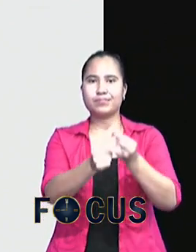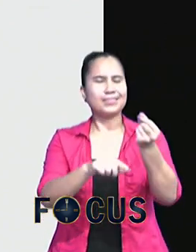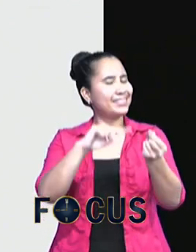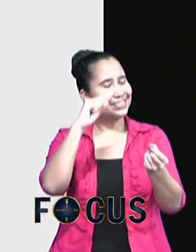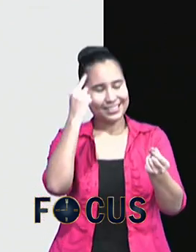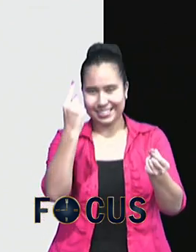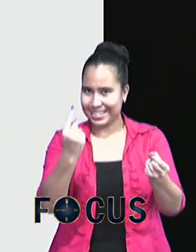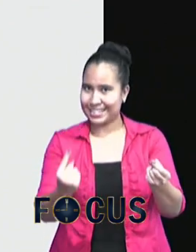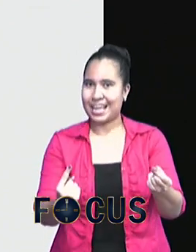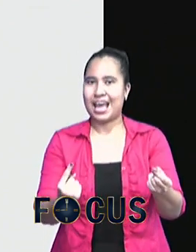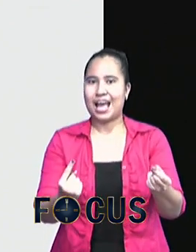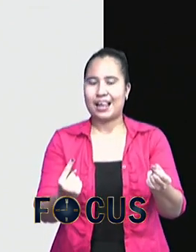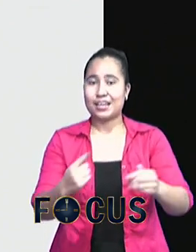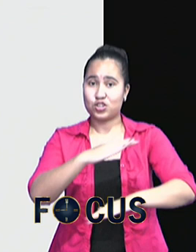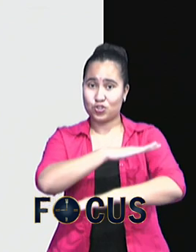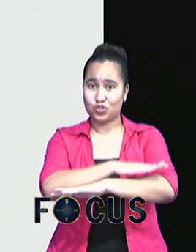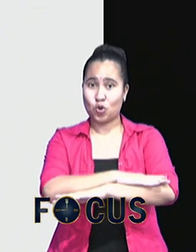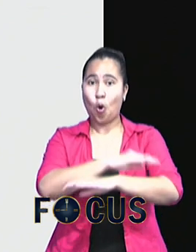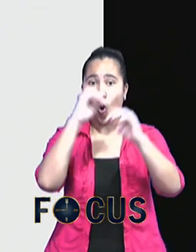het schooljaar